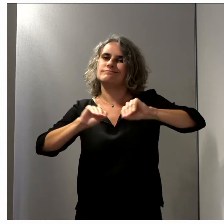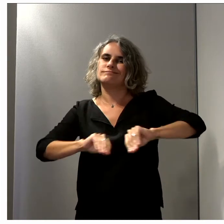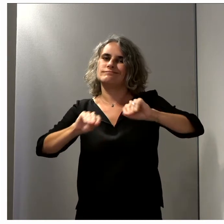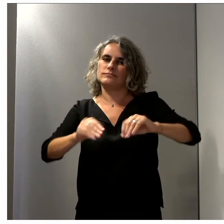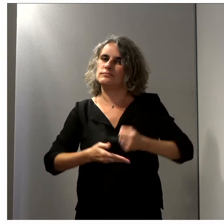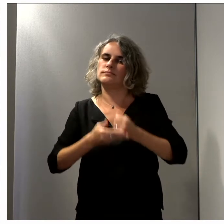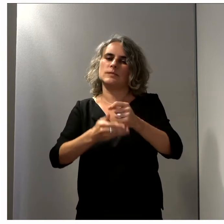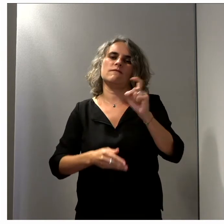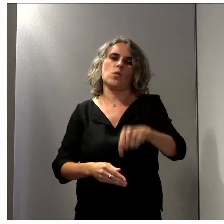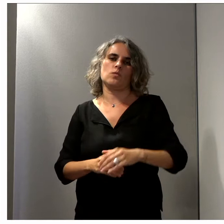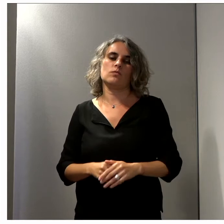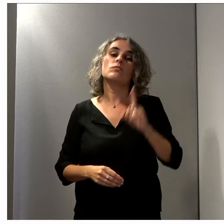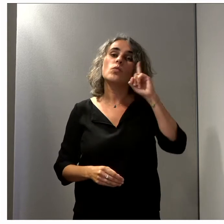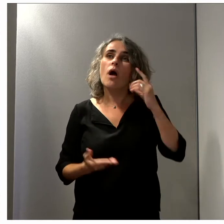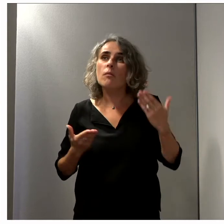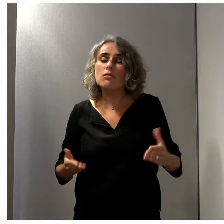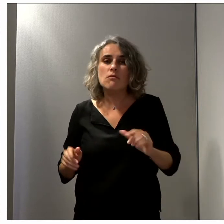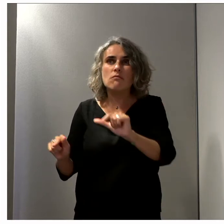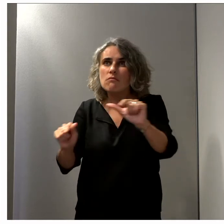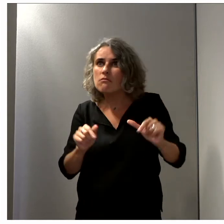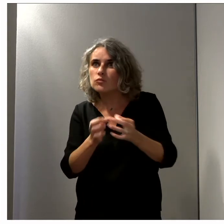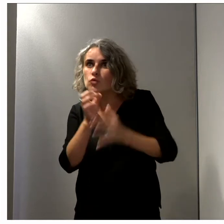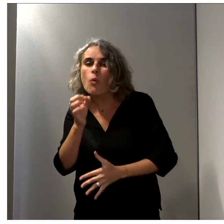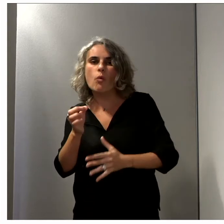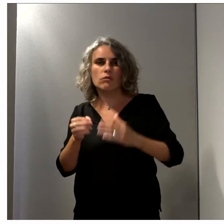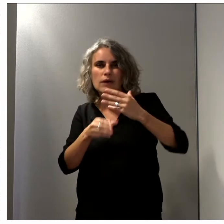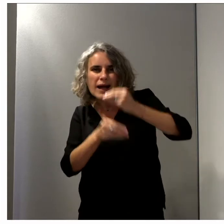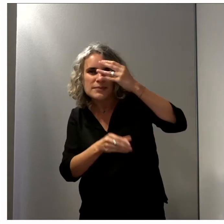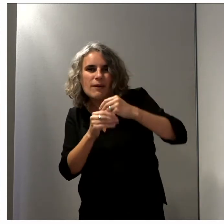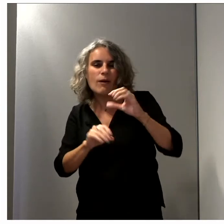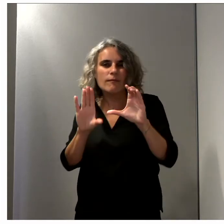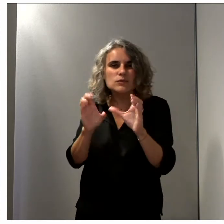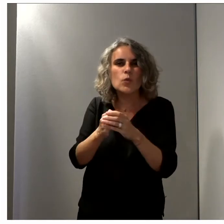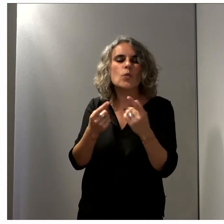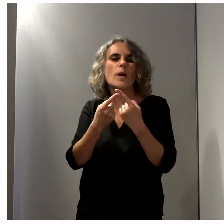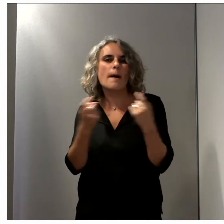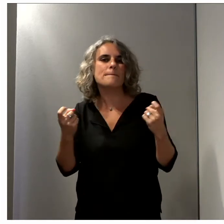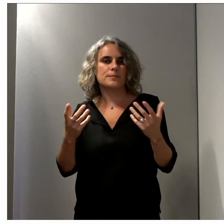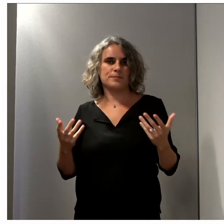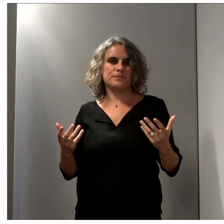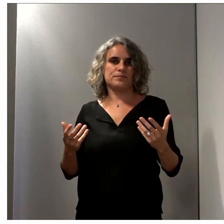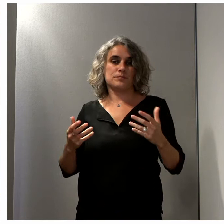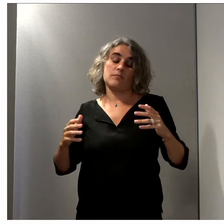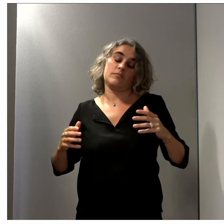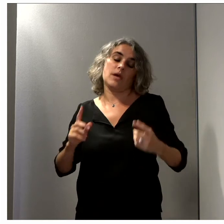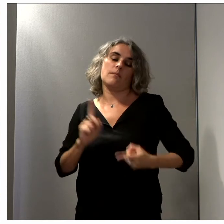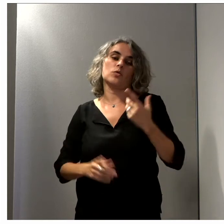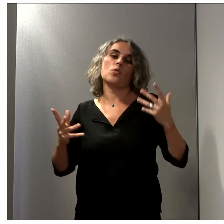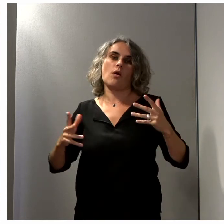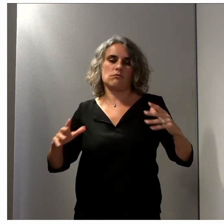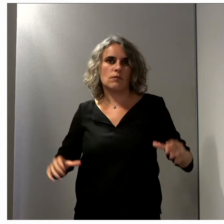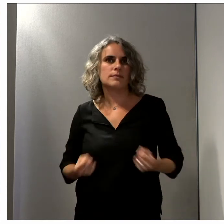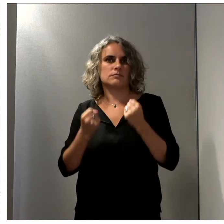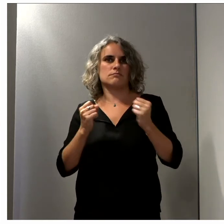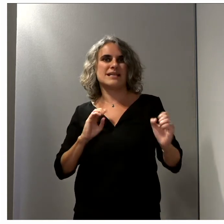l'électronisme. Il existe de plus en plus de ressources aujourd'hui pour apprendre à utiliser les outils numériques. Des compétences en matière de médiation numérique sont en train de